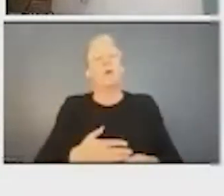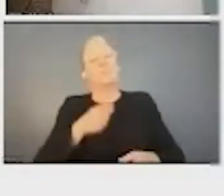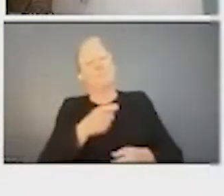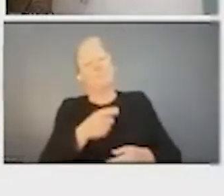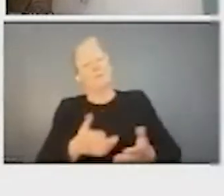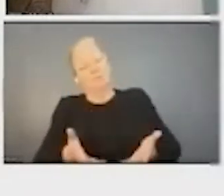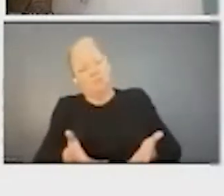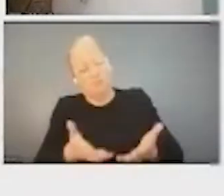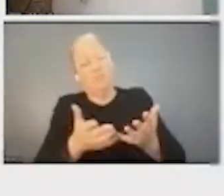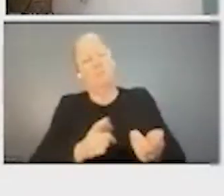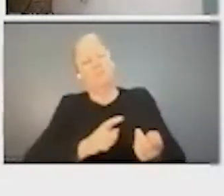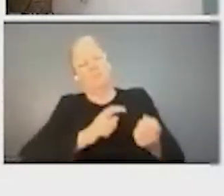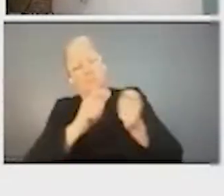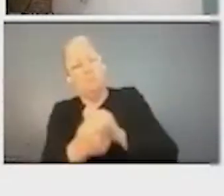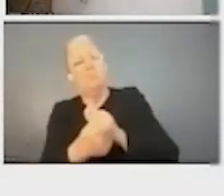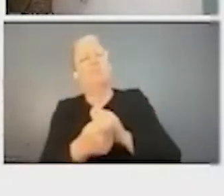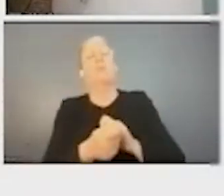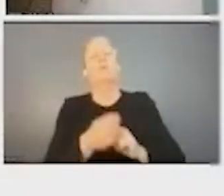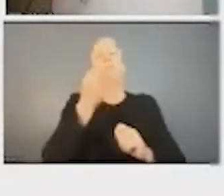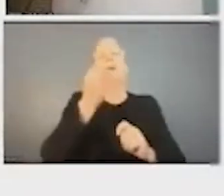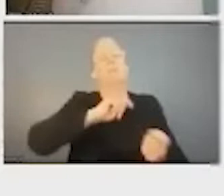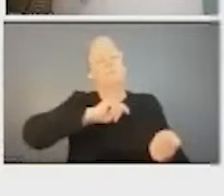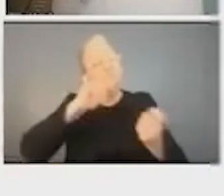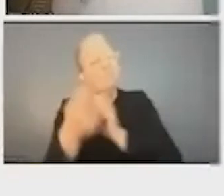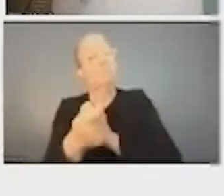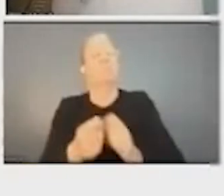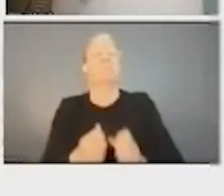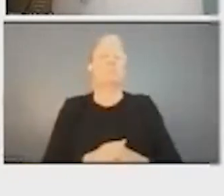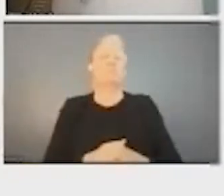علينا مواجهة كل هذه الأخطار التي تواجه العالم.